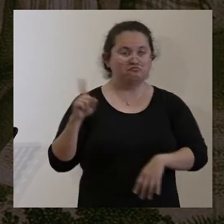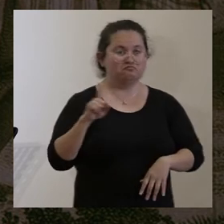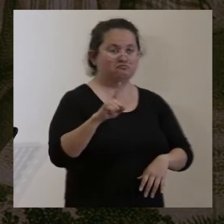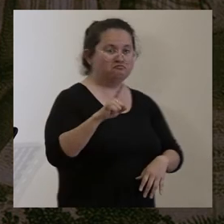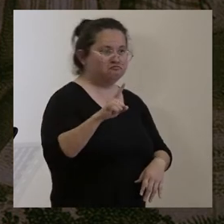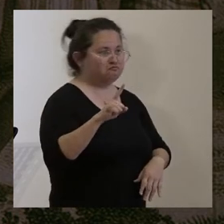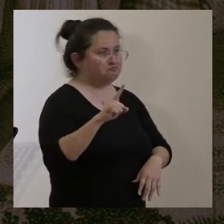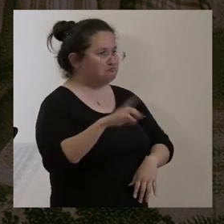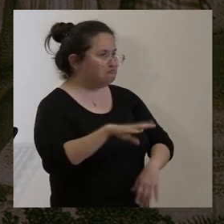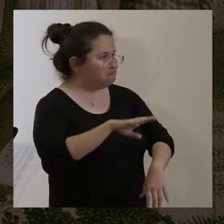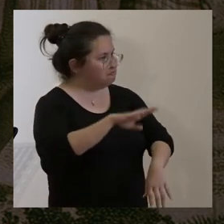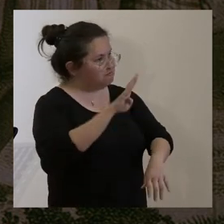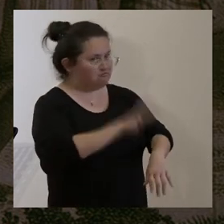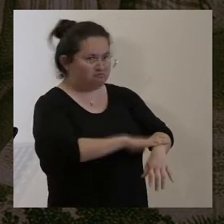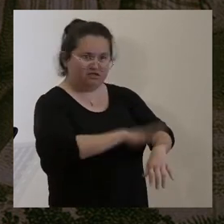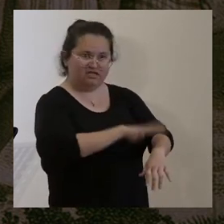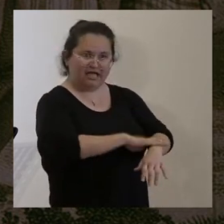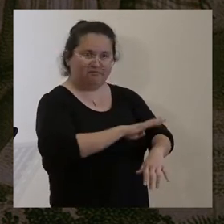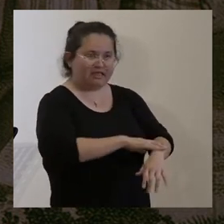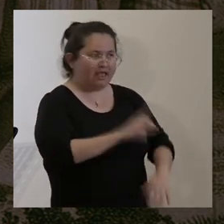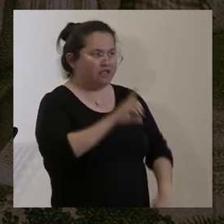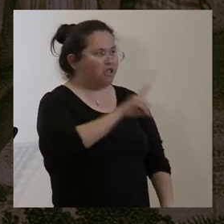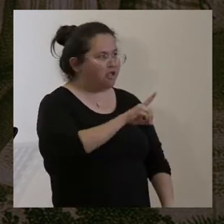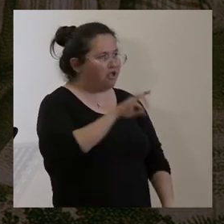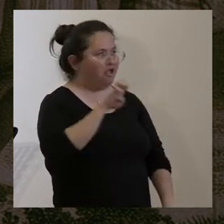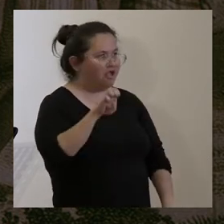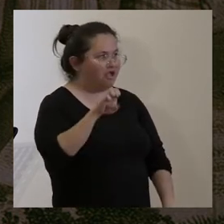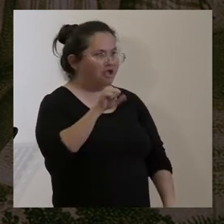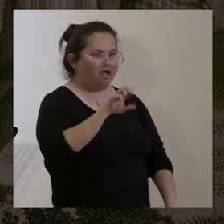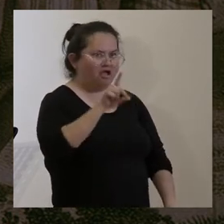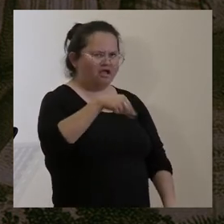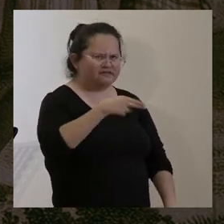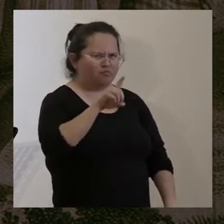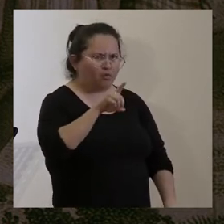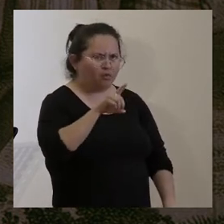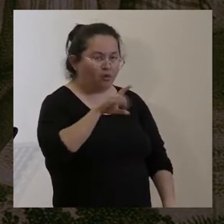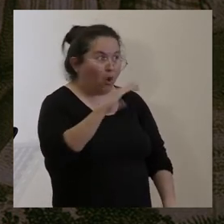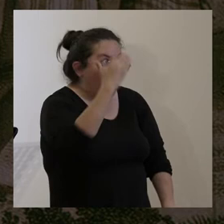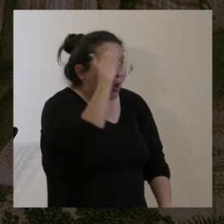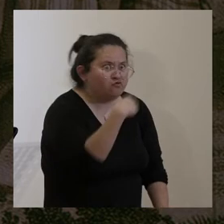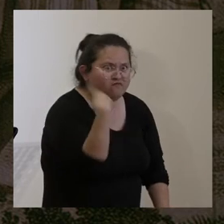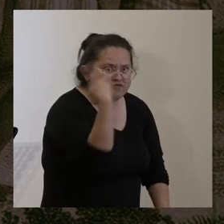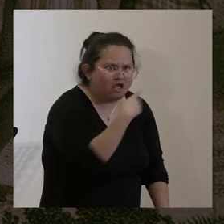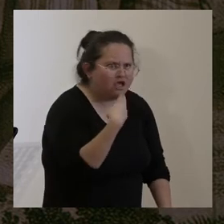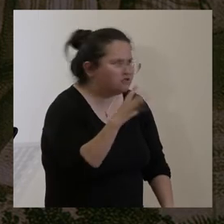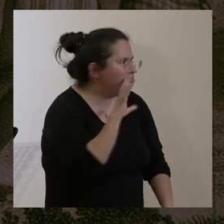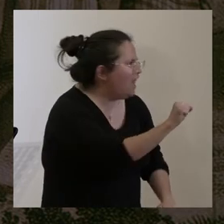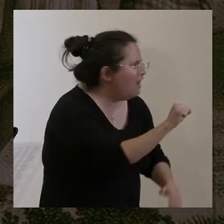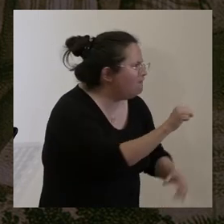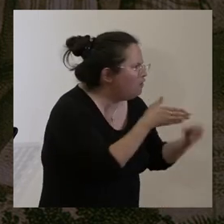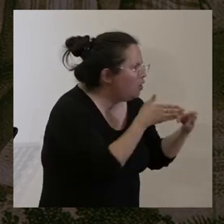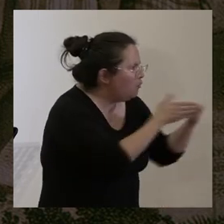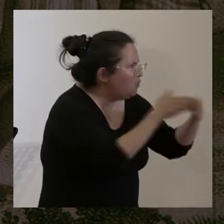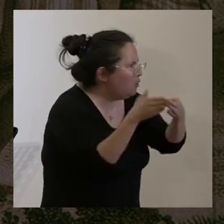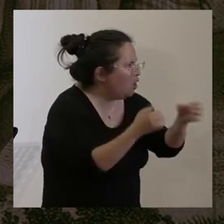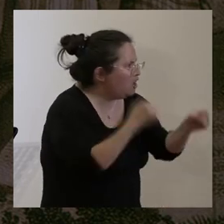voir travaillant comme esclave sur le port du Cap Français, l'a racheté et l'a ramené dans son